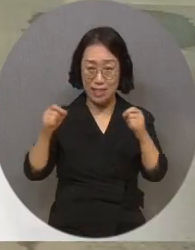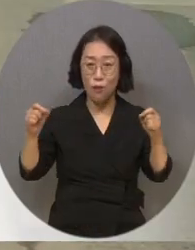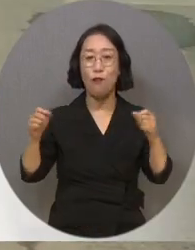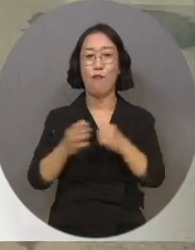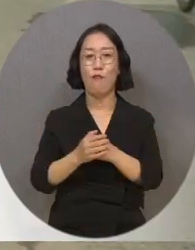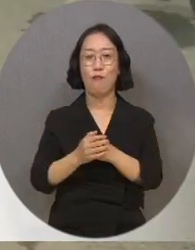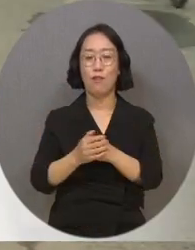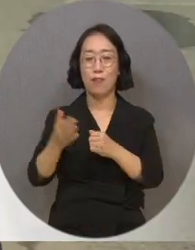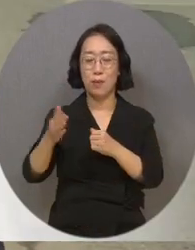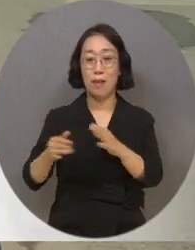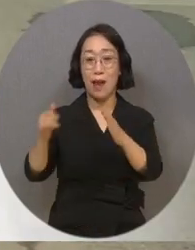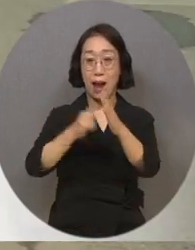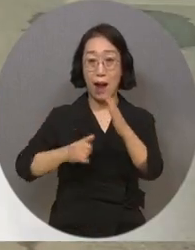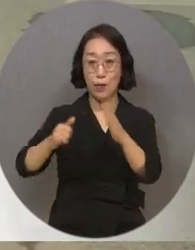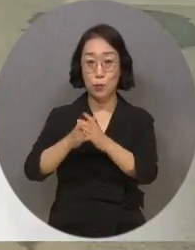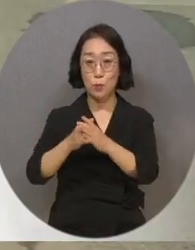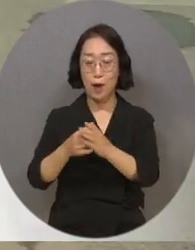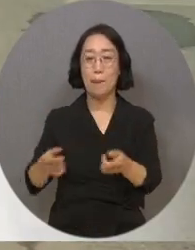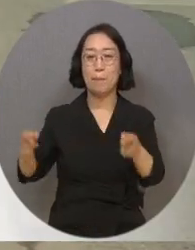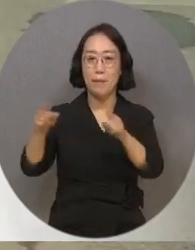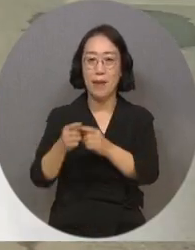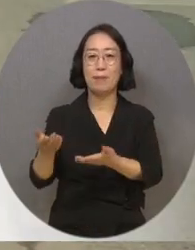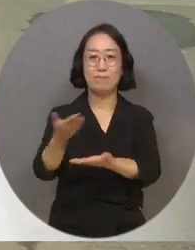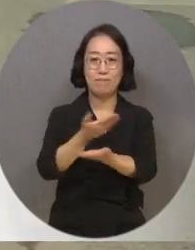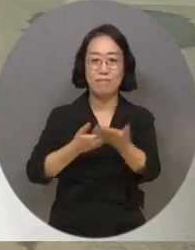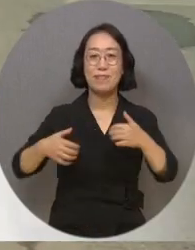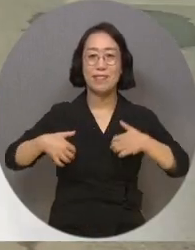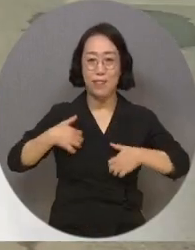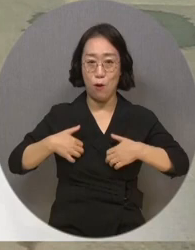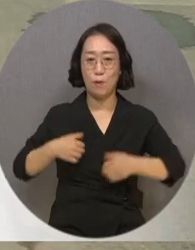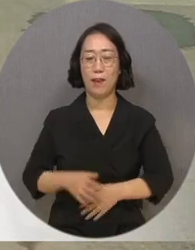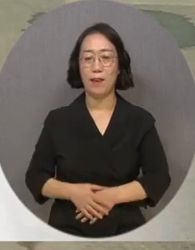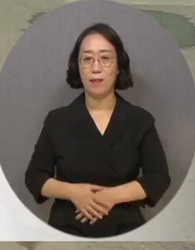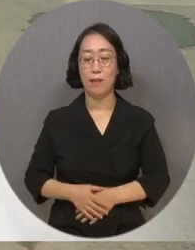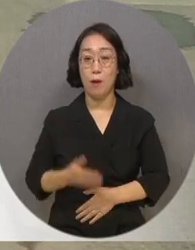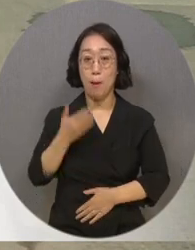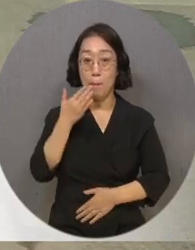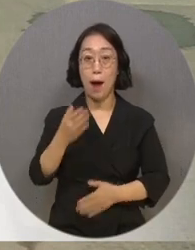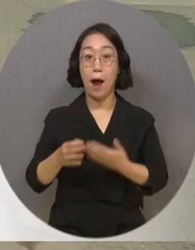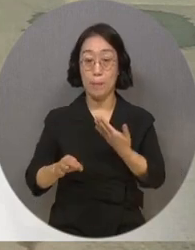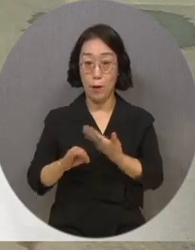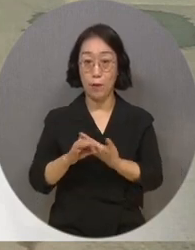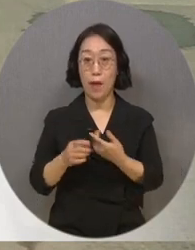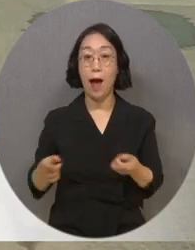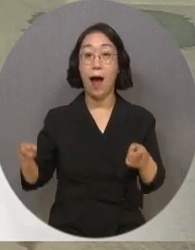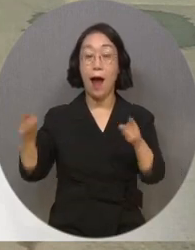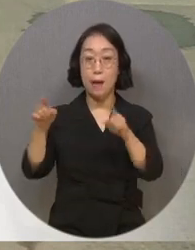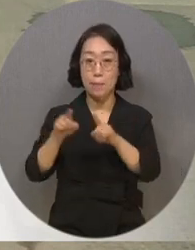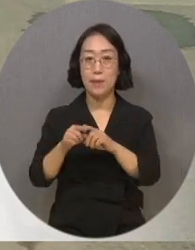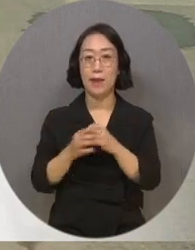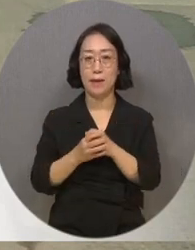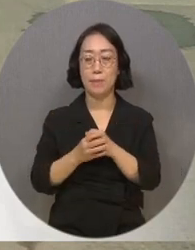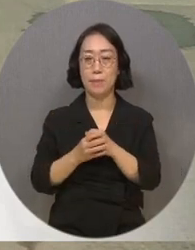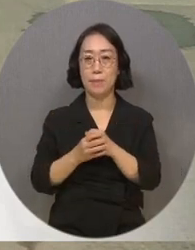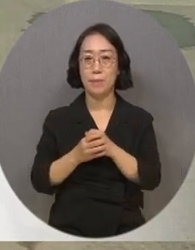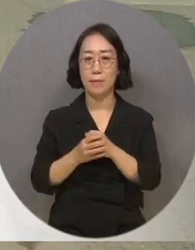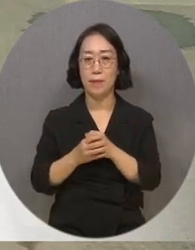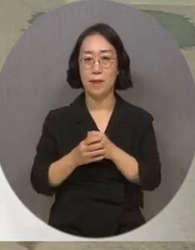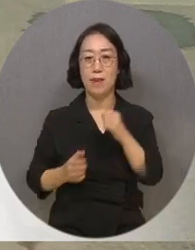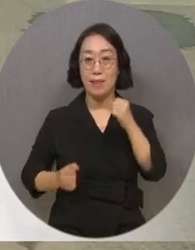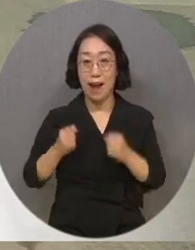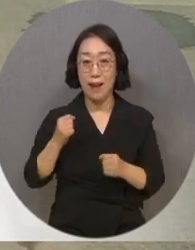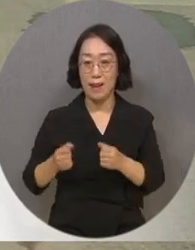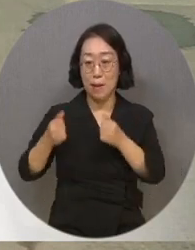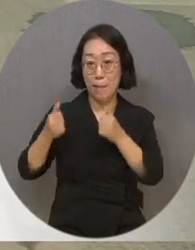길어졌는데 가족들하고 즐거운 시간도 보내고 이제 뭐 또 기회가 주어진다면 이제 함께 뛸 수